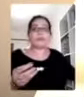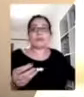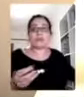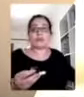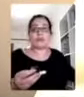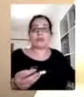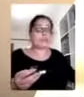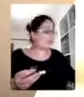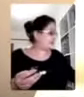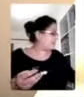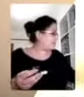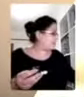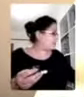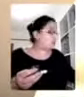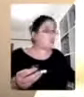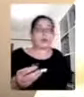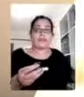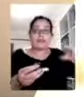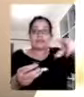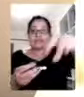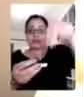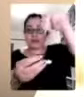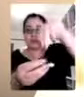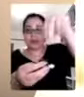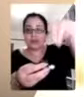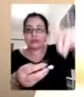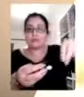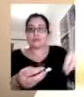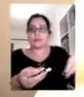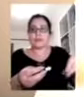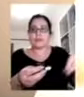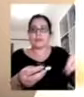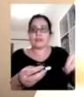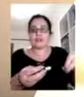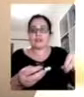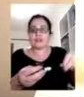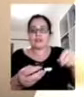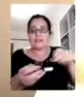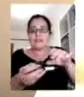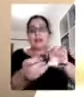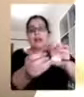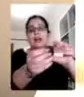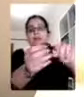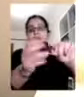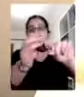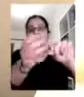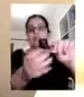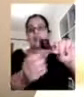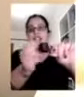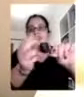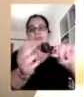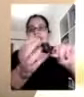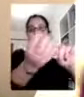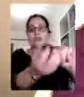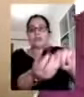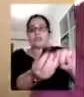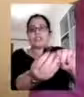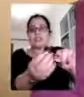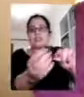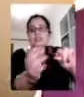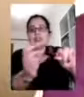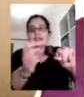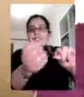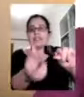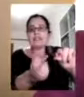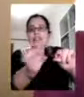Ben bunu başta doldururken çok fazla tütün doldurmuşum gibi gözükebilir. Ama bunun